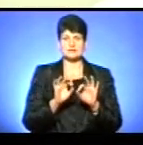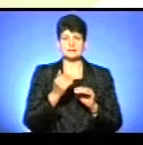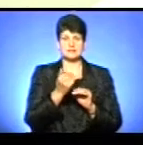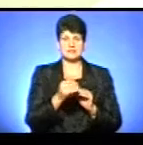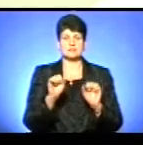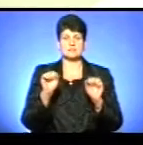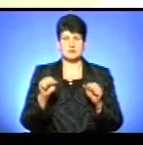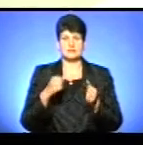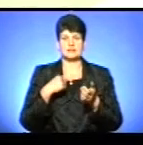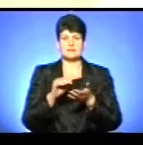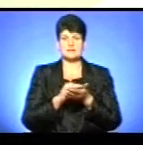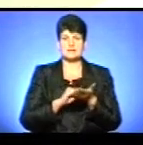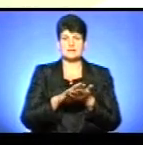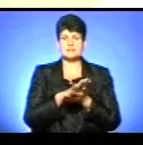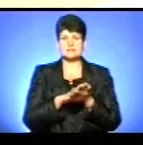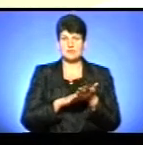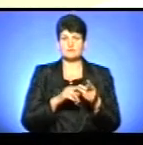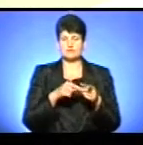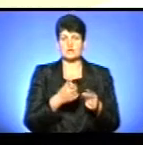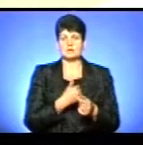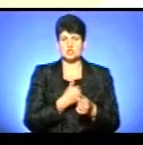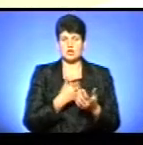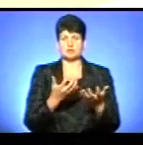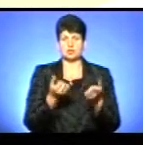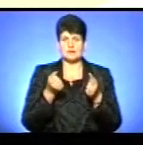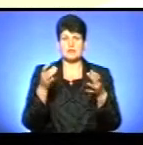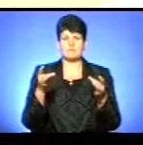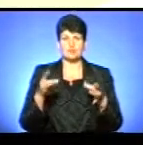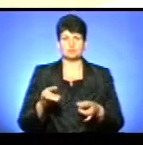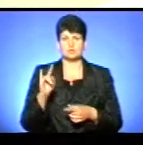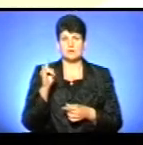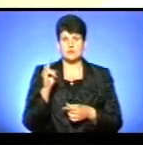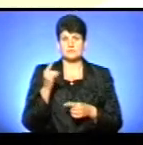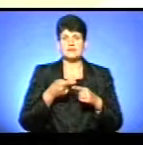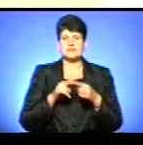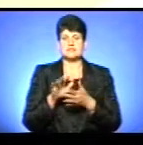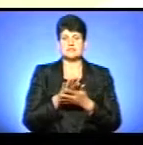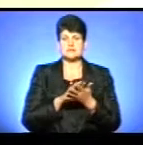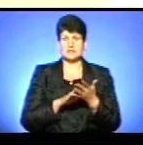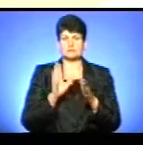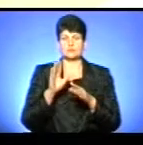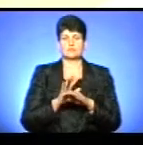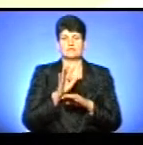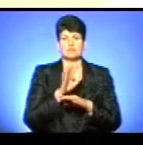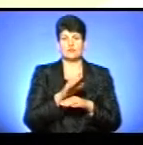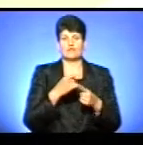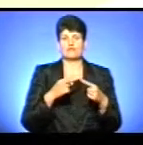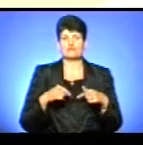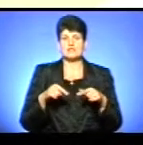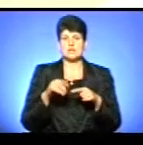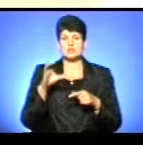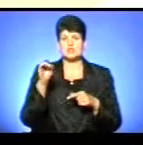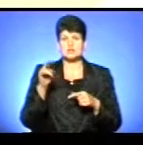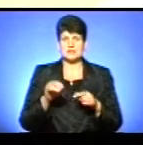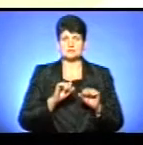права. Вони написали заяву про те, що вони бажають отримати пакунок малюка. І ця заява буде скерована у відділі соціального захисту